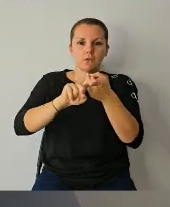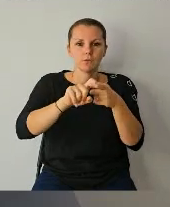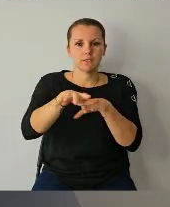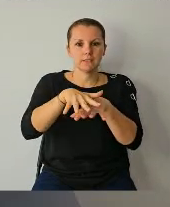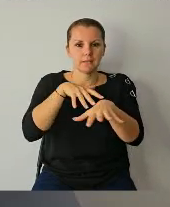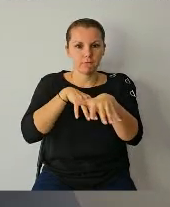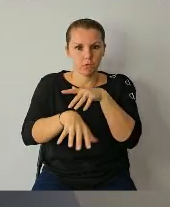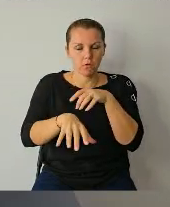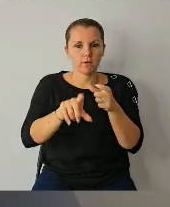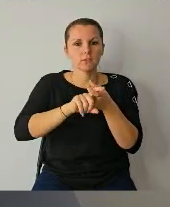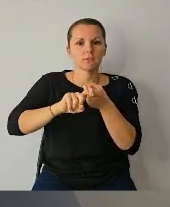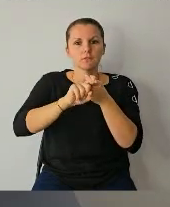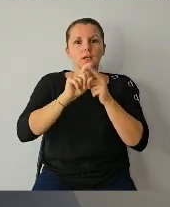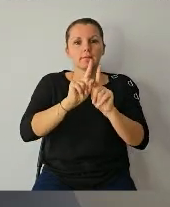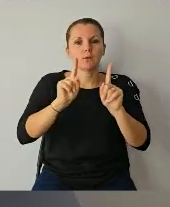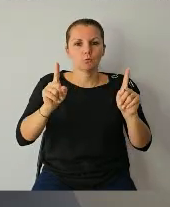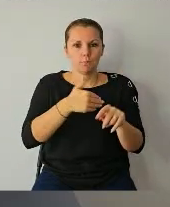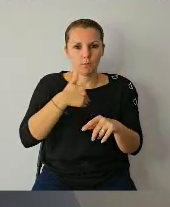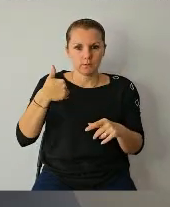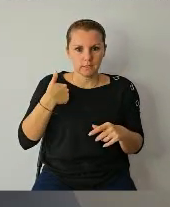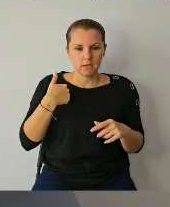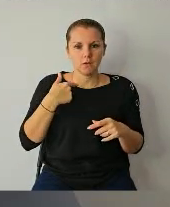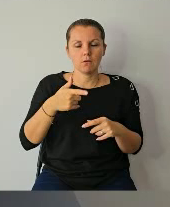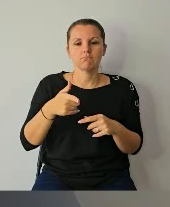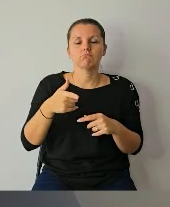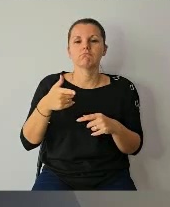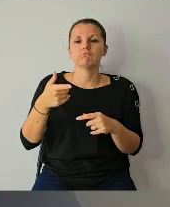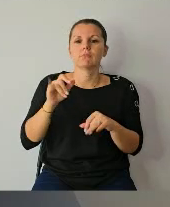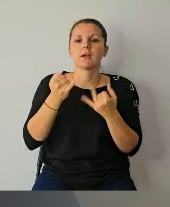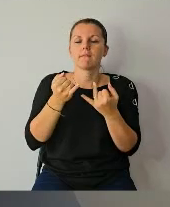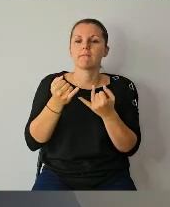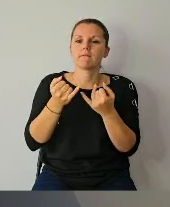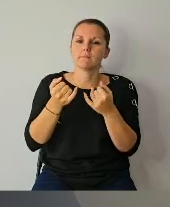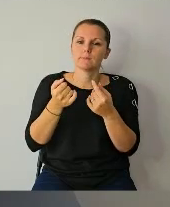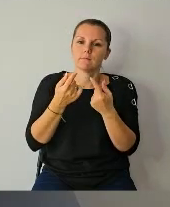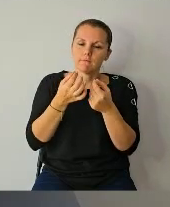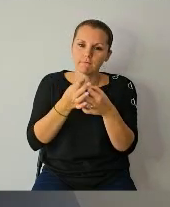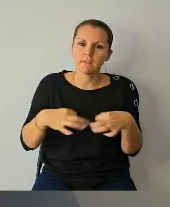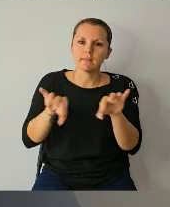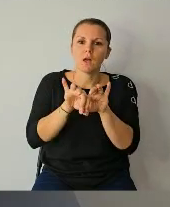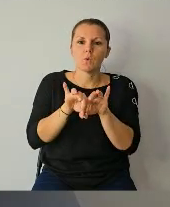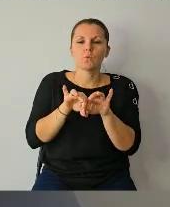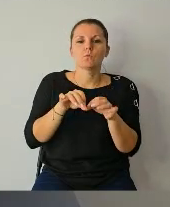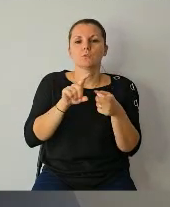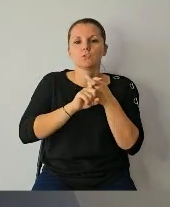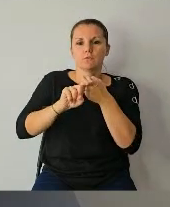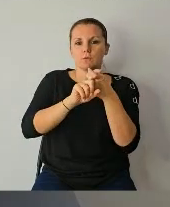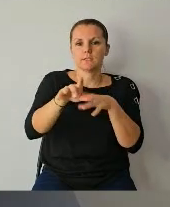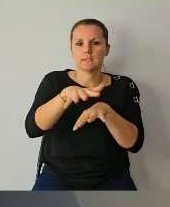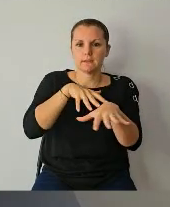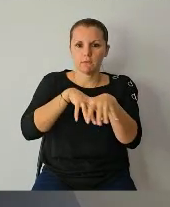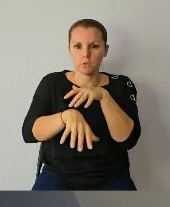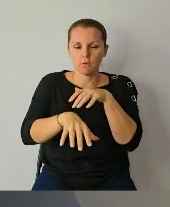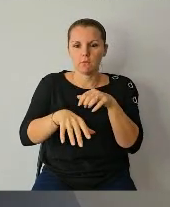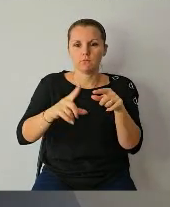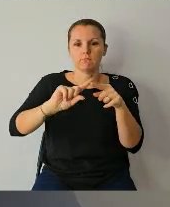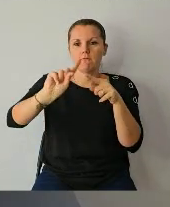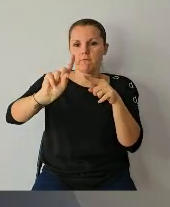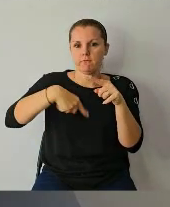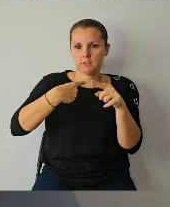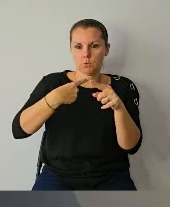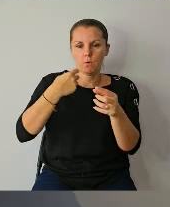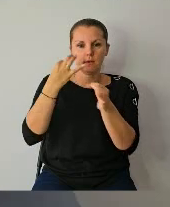Związku Nauczycielstwa Polskiego zakończyła się w ten sposób, że Związek Zawodowy tutaj przesłał